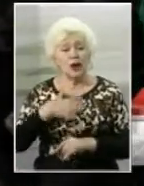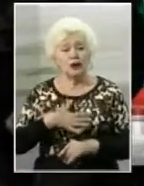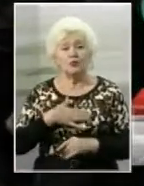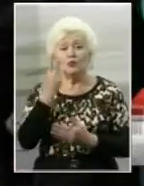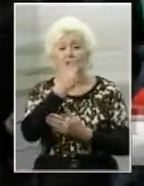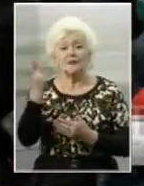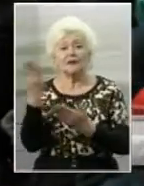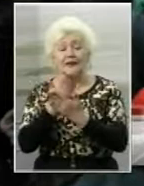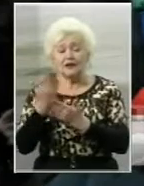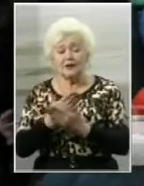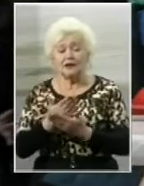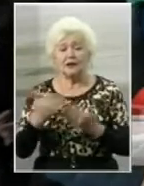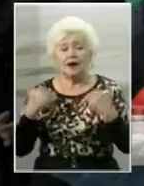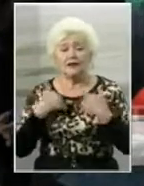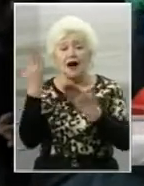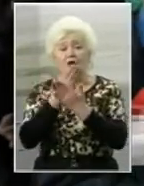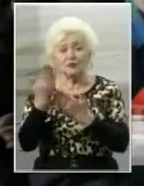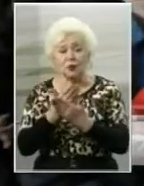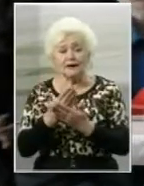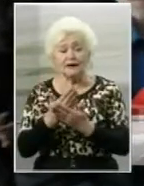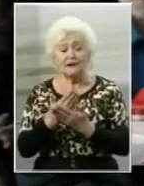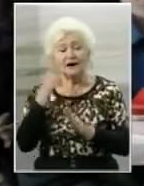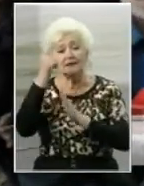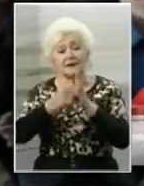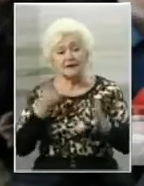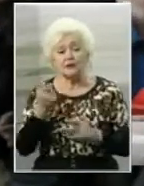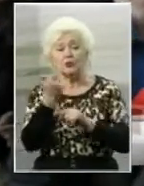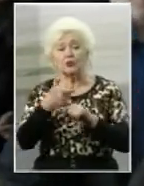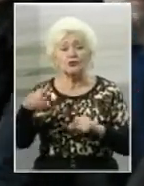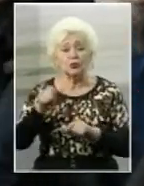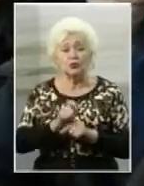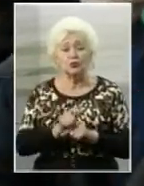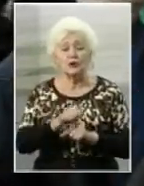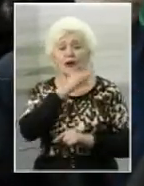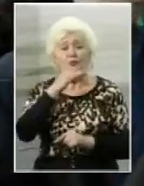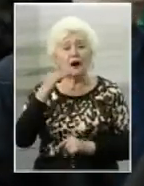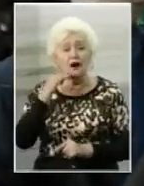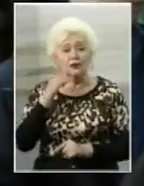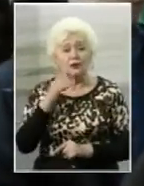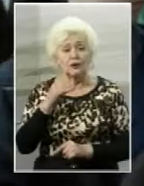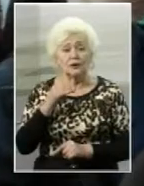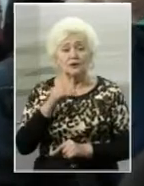мультики. Я в мультиках дізнаюся дуже багато